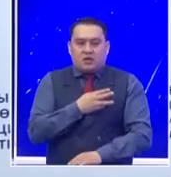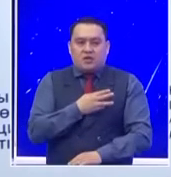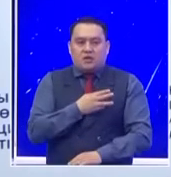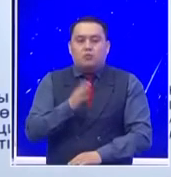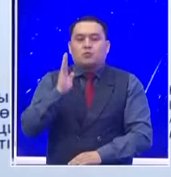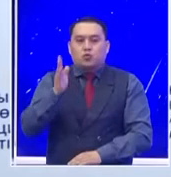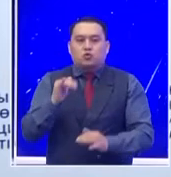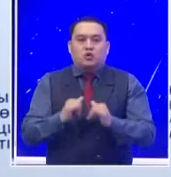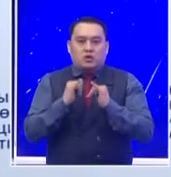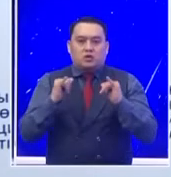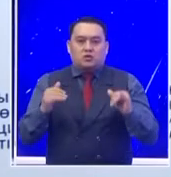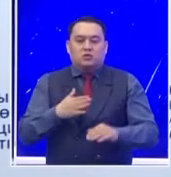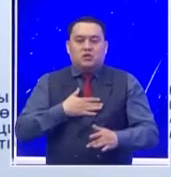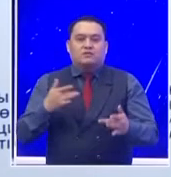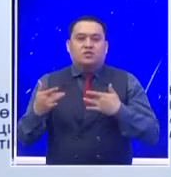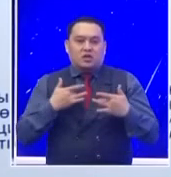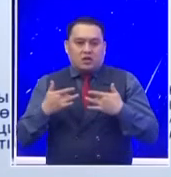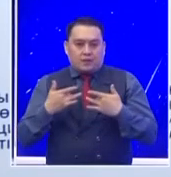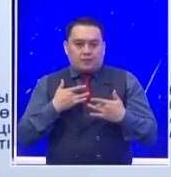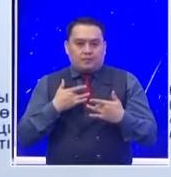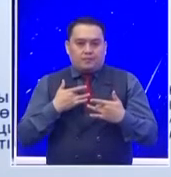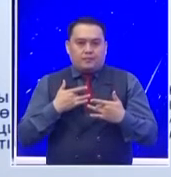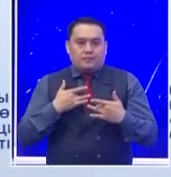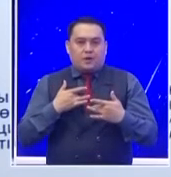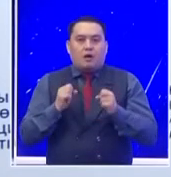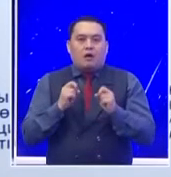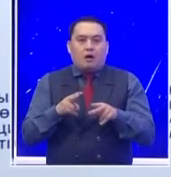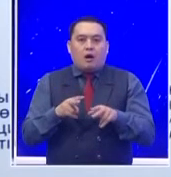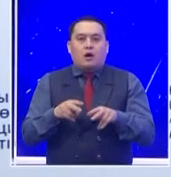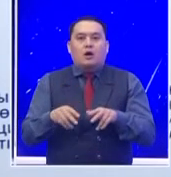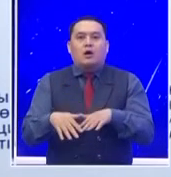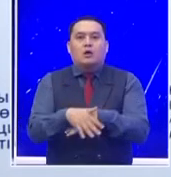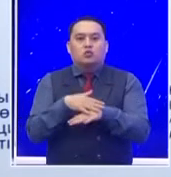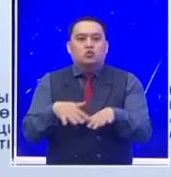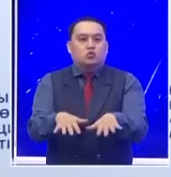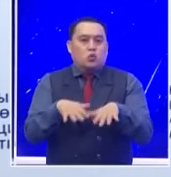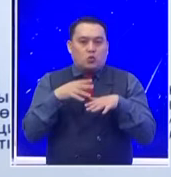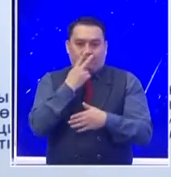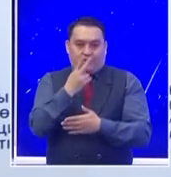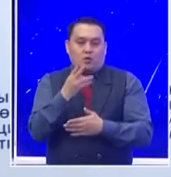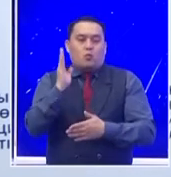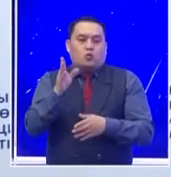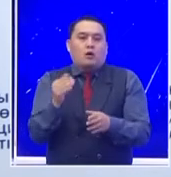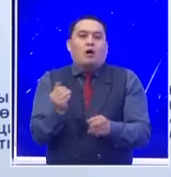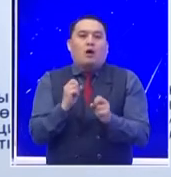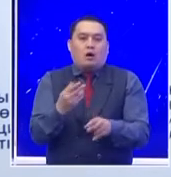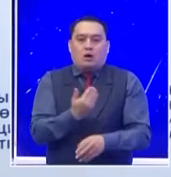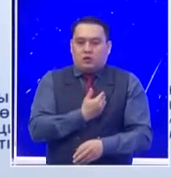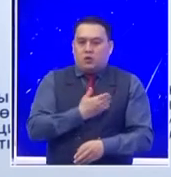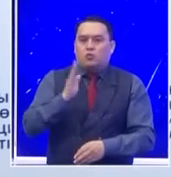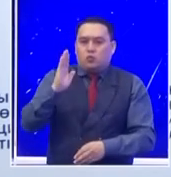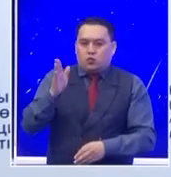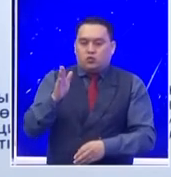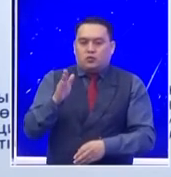дальнейшего развития нашего театра как зрители видят наш театр в дальнейшем как они хотели бы видеть